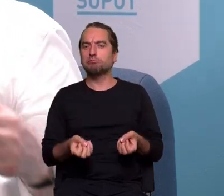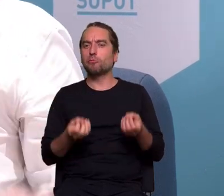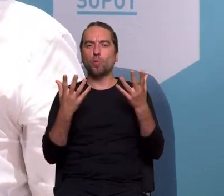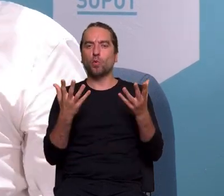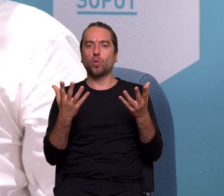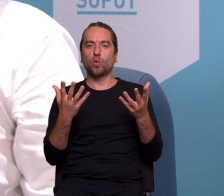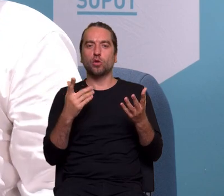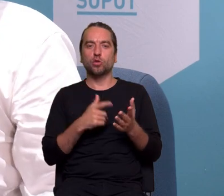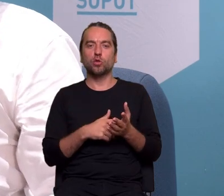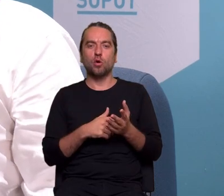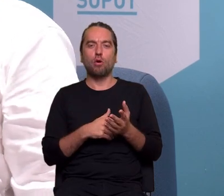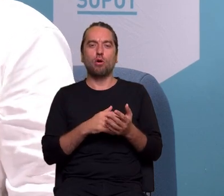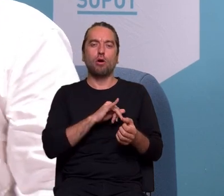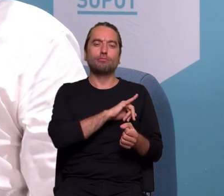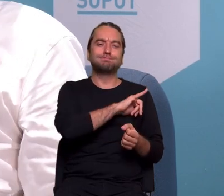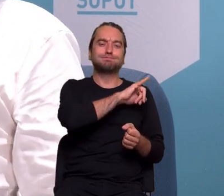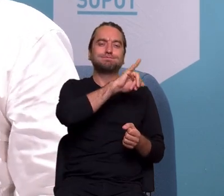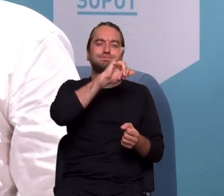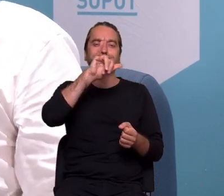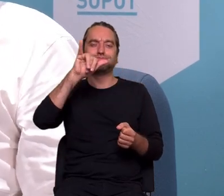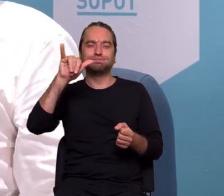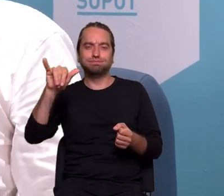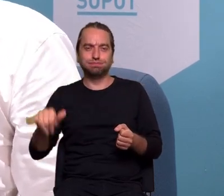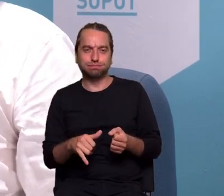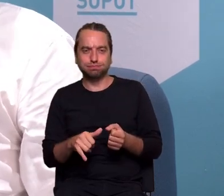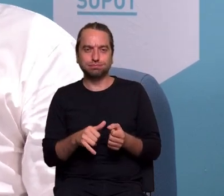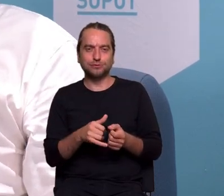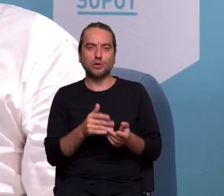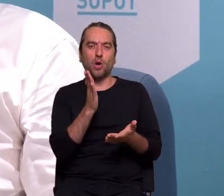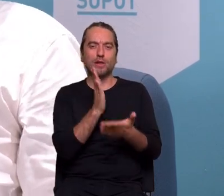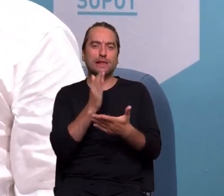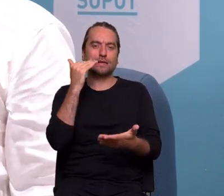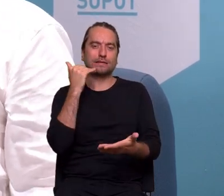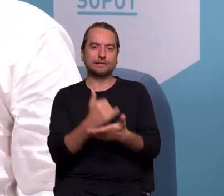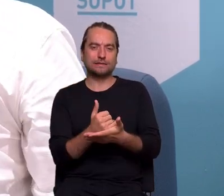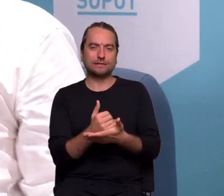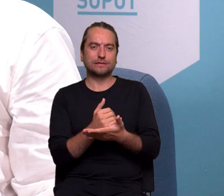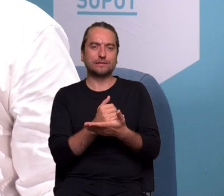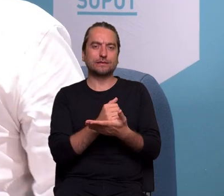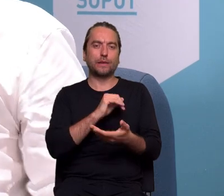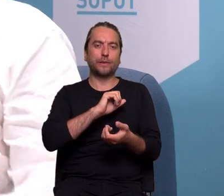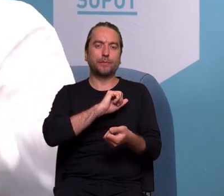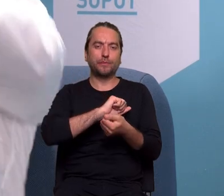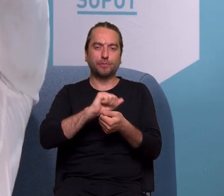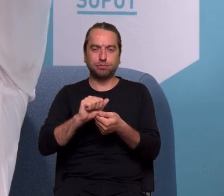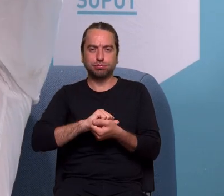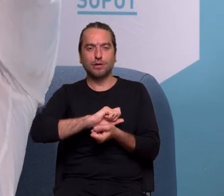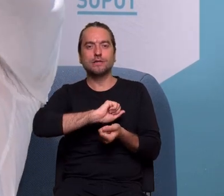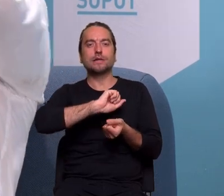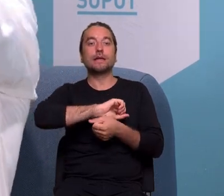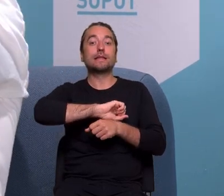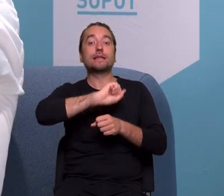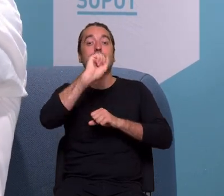była masowa, wiecie Państwo, to było wycinanie po prostu całych dzielnic i zastępowanie tego